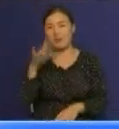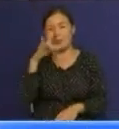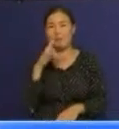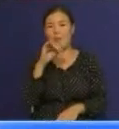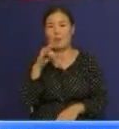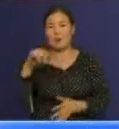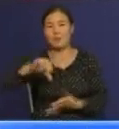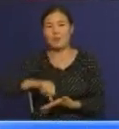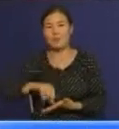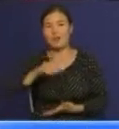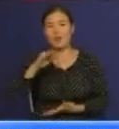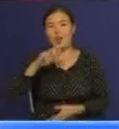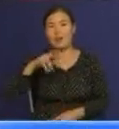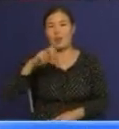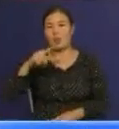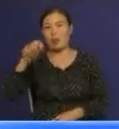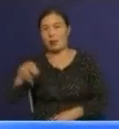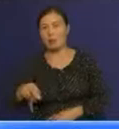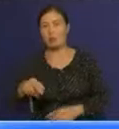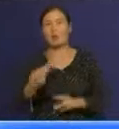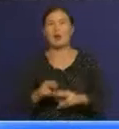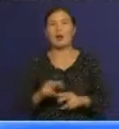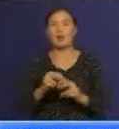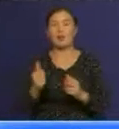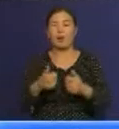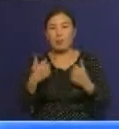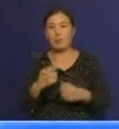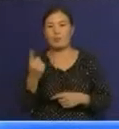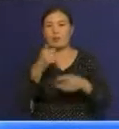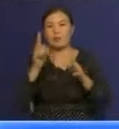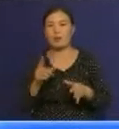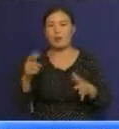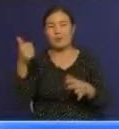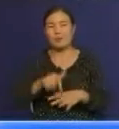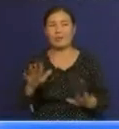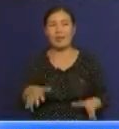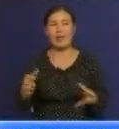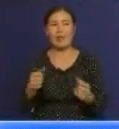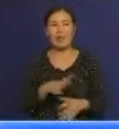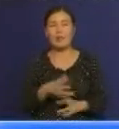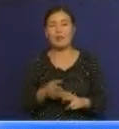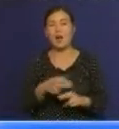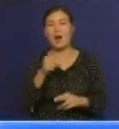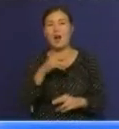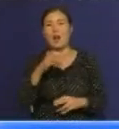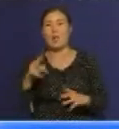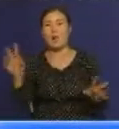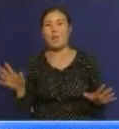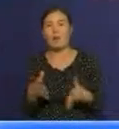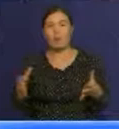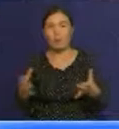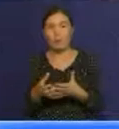тұрақты қатысушысы Жарылғап Нұрдәулет ешкімге дес бермей бас жүлдені иеленді. Сондай-ақ шара барысында Ақжарма фольклорлық